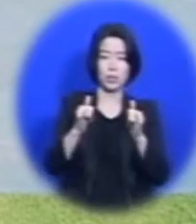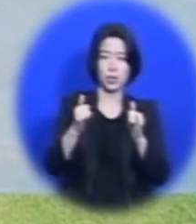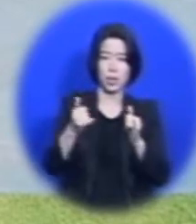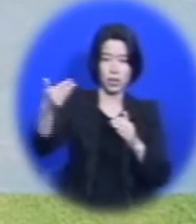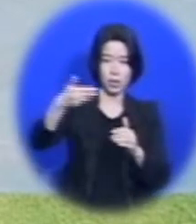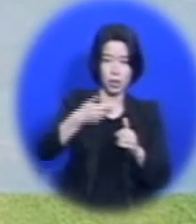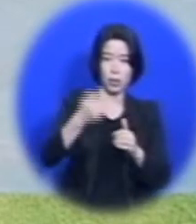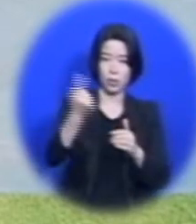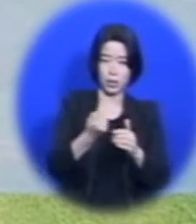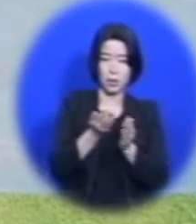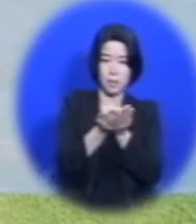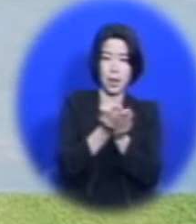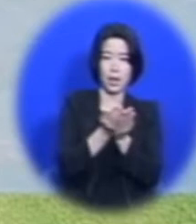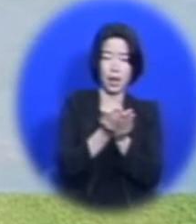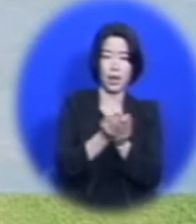그 배가 3일 뒤에